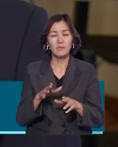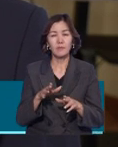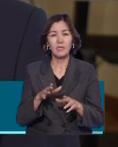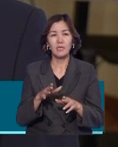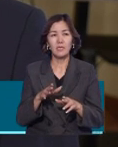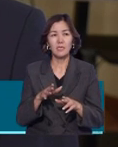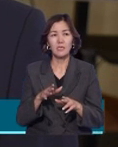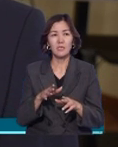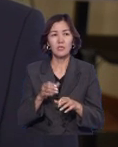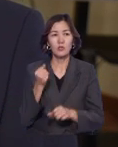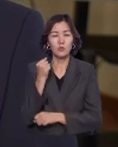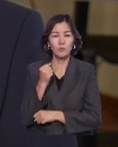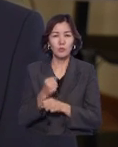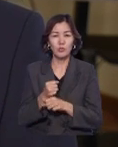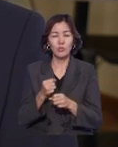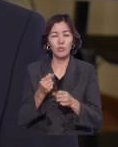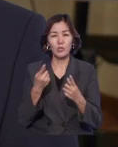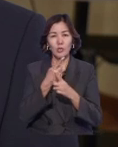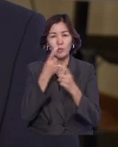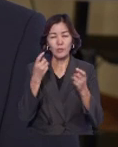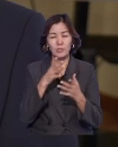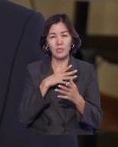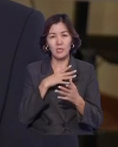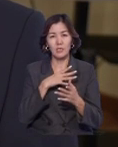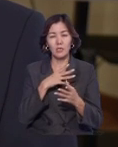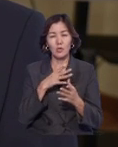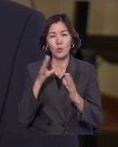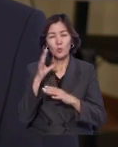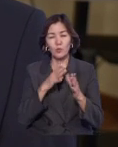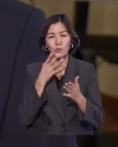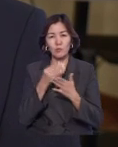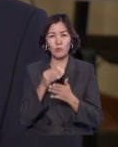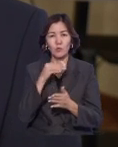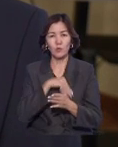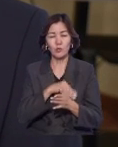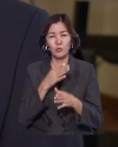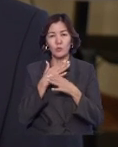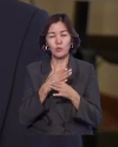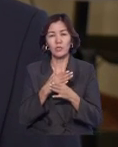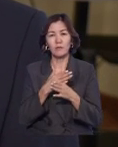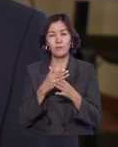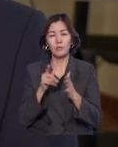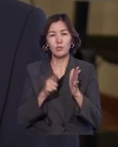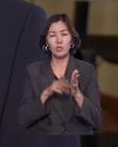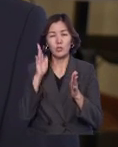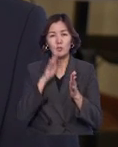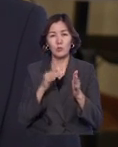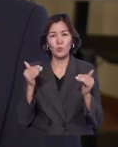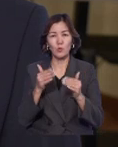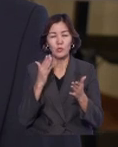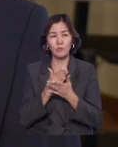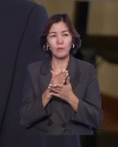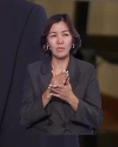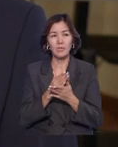отыр. Оған да Жетісу университеті өз үлесін қосады деп ойлаймыз. Неге десеңіздер, бізде де Жетісу колледжі бар. Сол жерде де біз осы